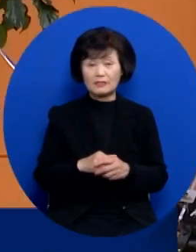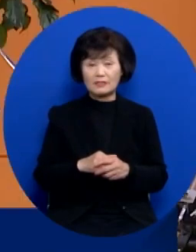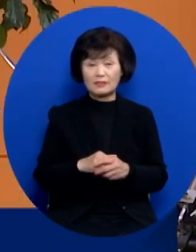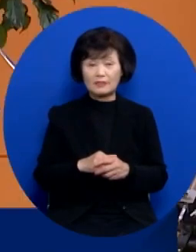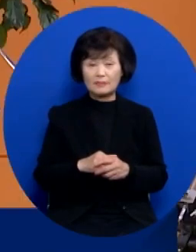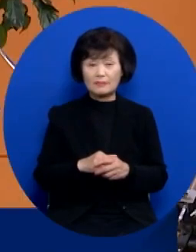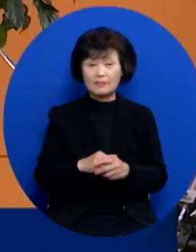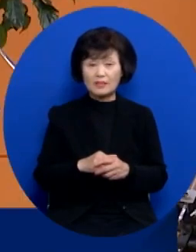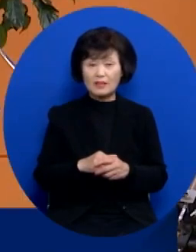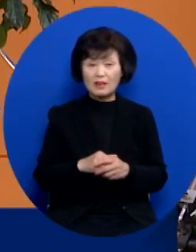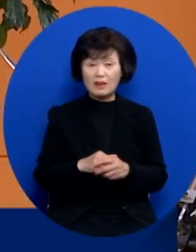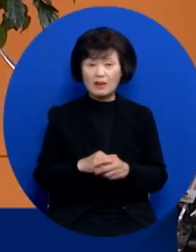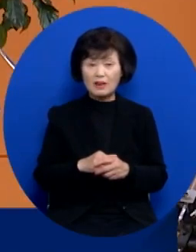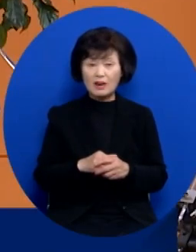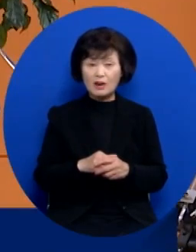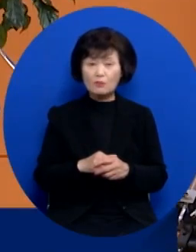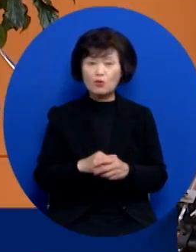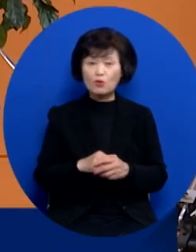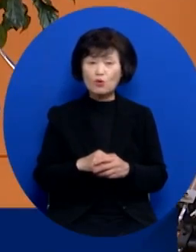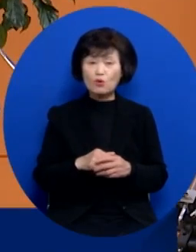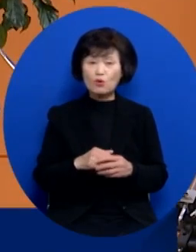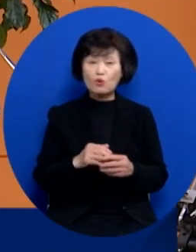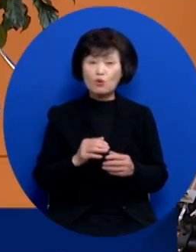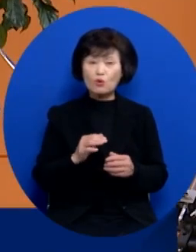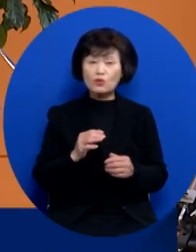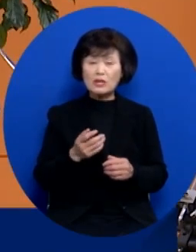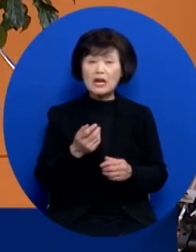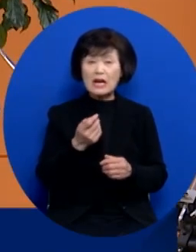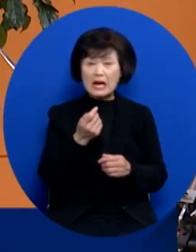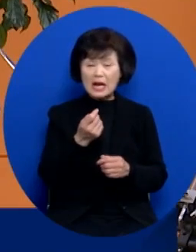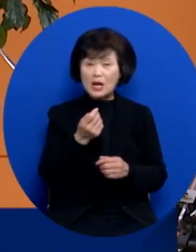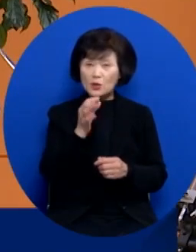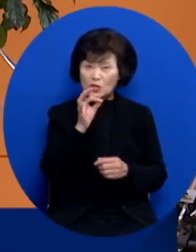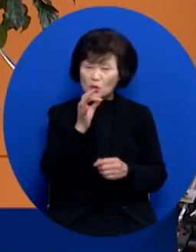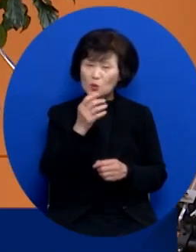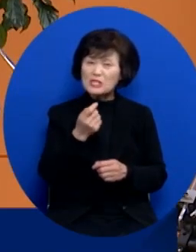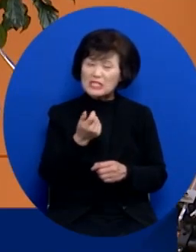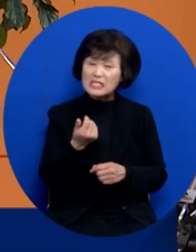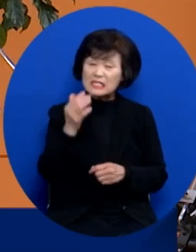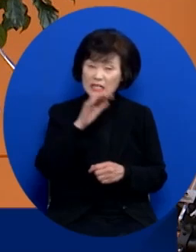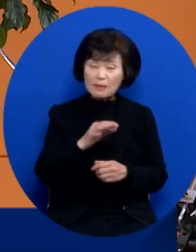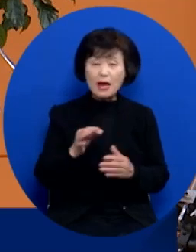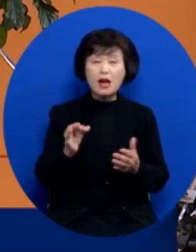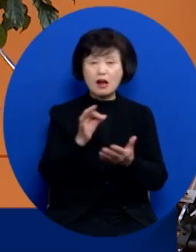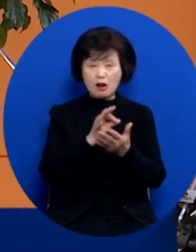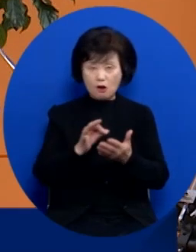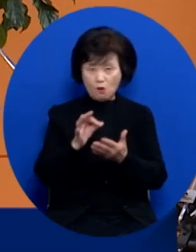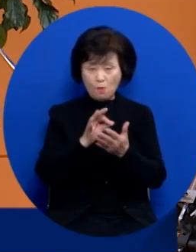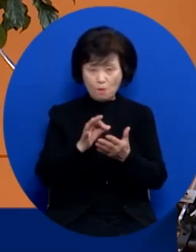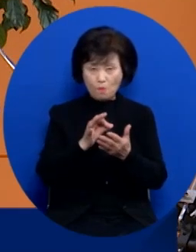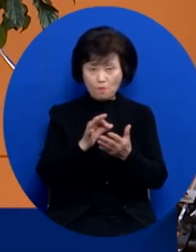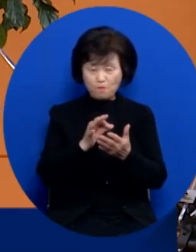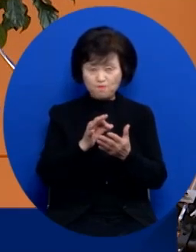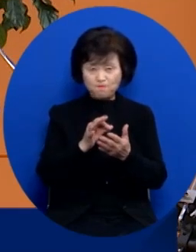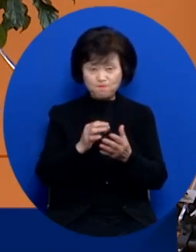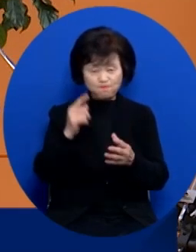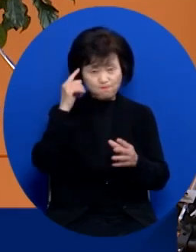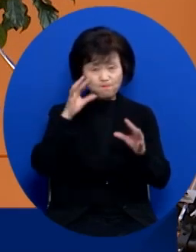상태였습니다. 그러면 우리가 적지만은도 헌금을 하자 이래 가지고